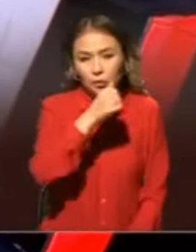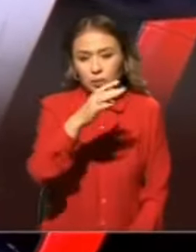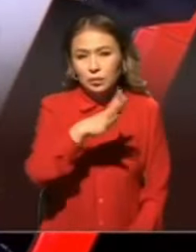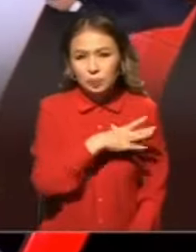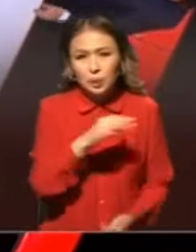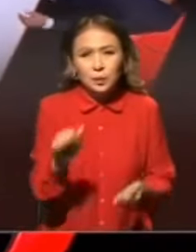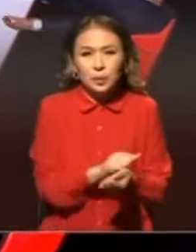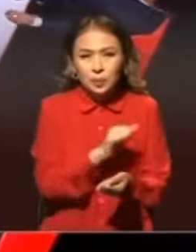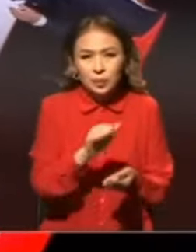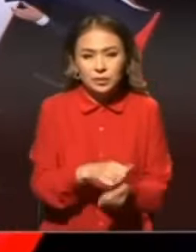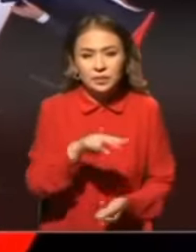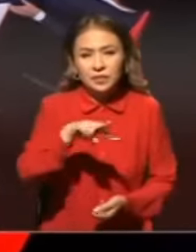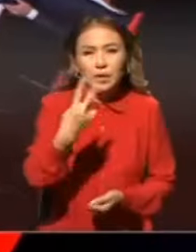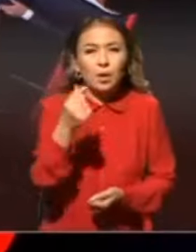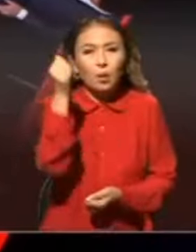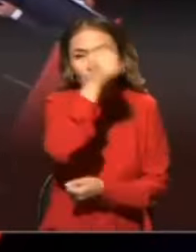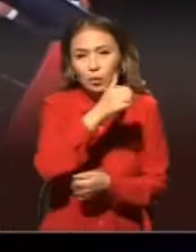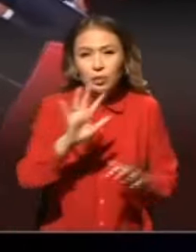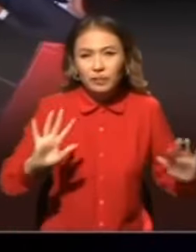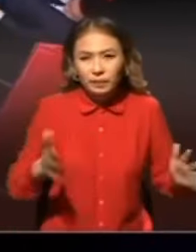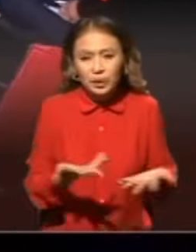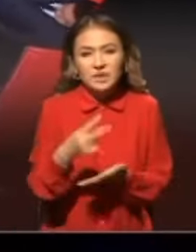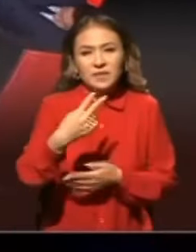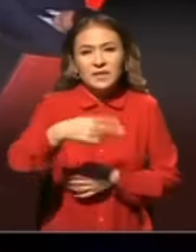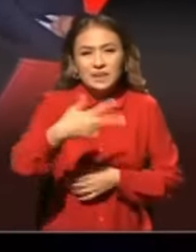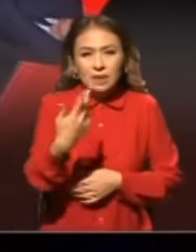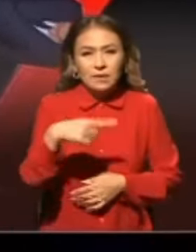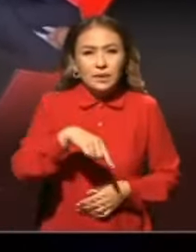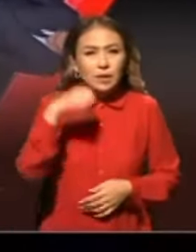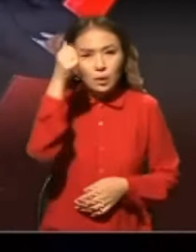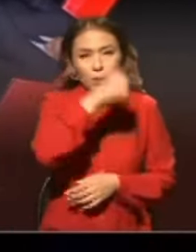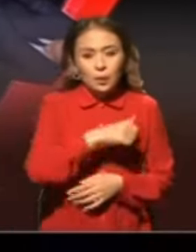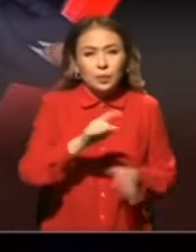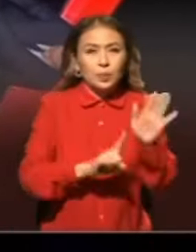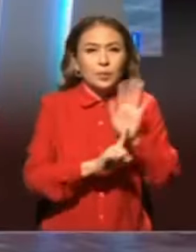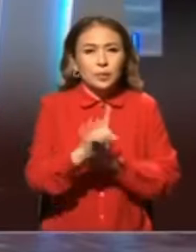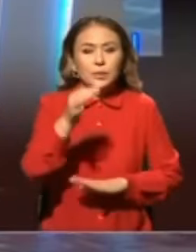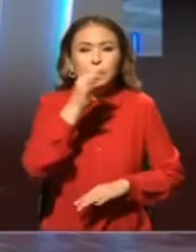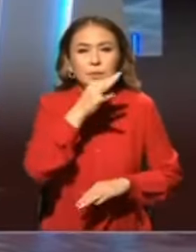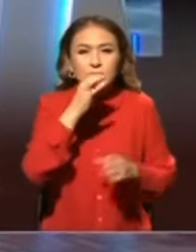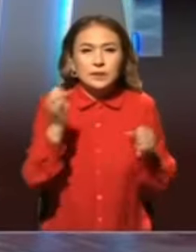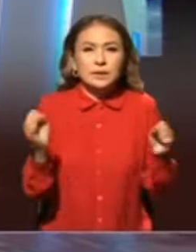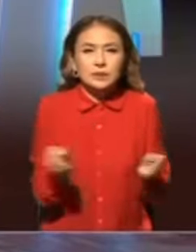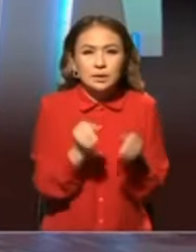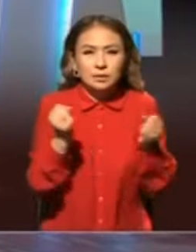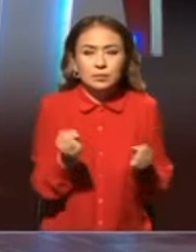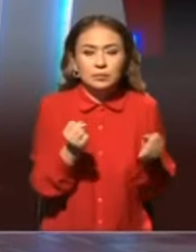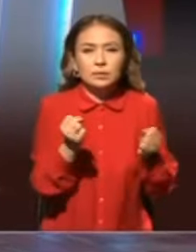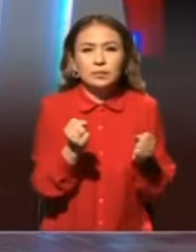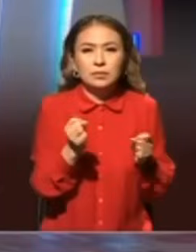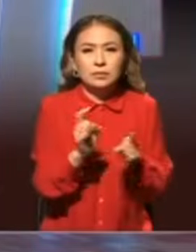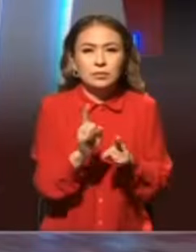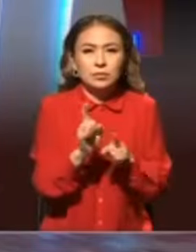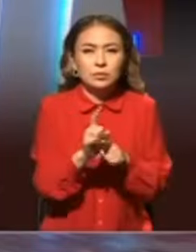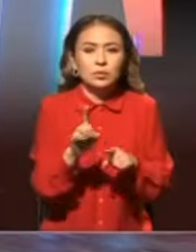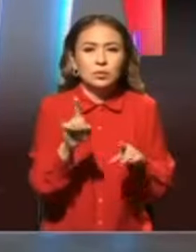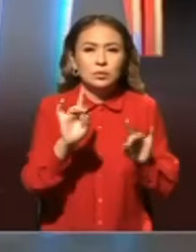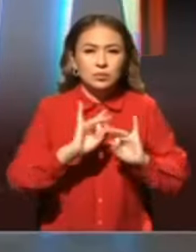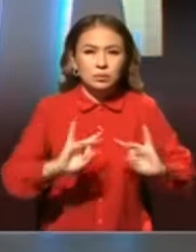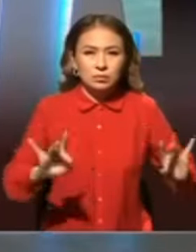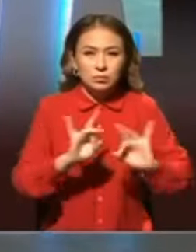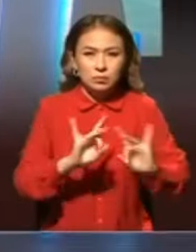болды, 22-ші жылы қандай жағдай болды, 23 болды. Биыл бастамай жатып, мысалы, қыстың күні біраз әңгіме болды осының